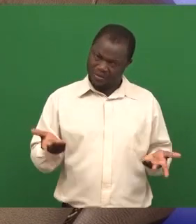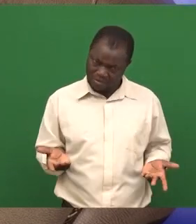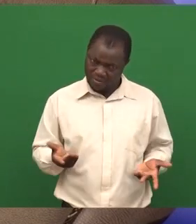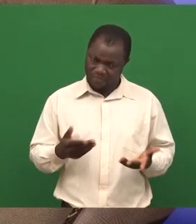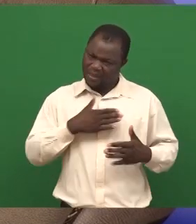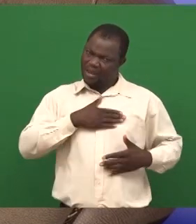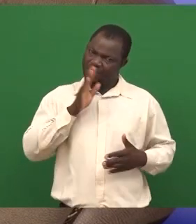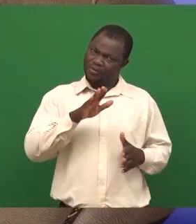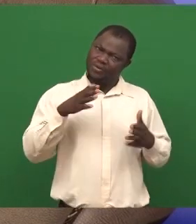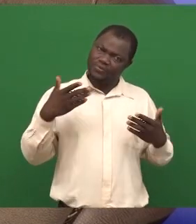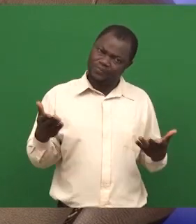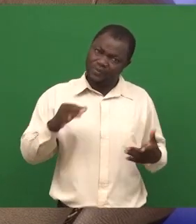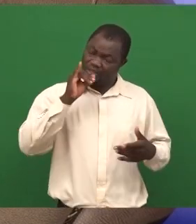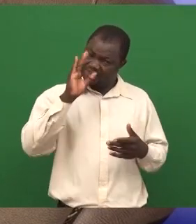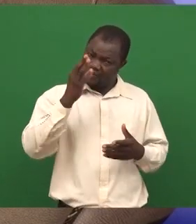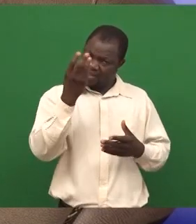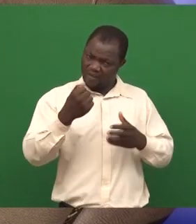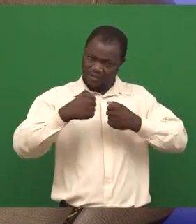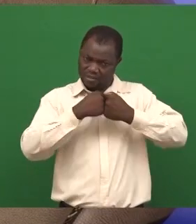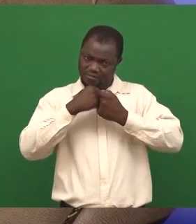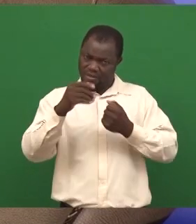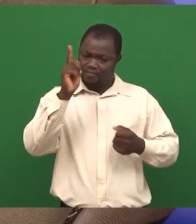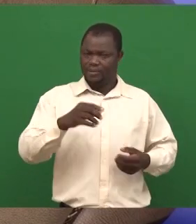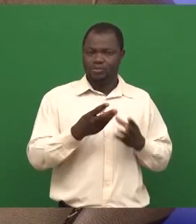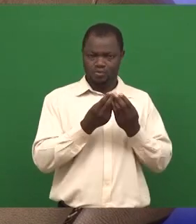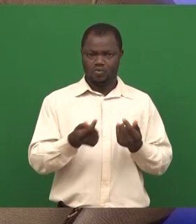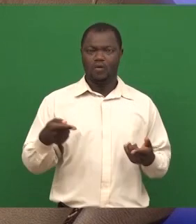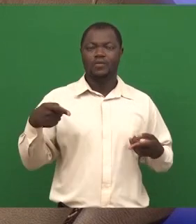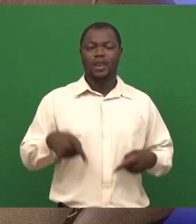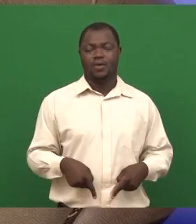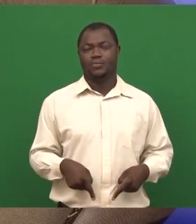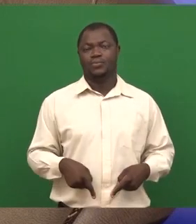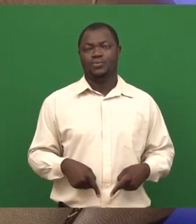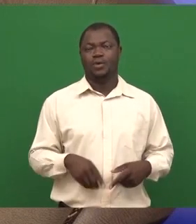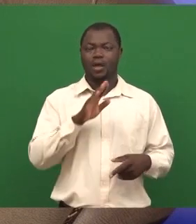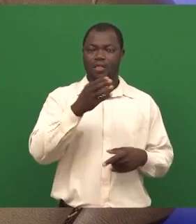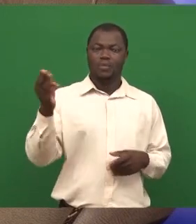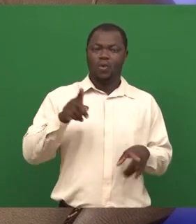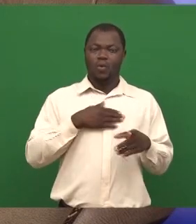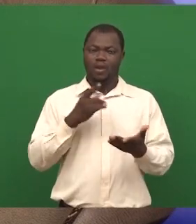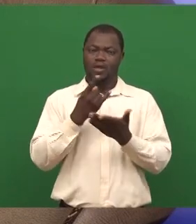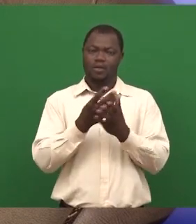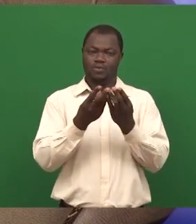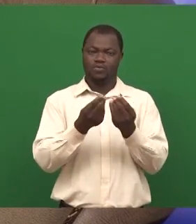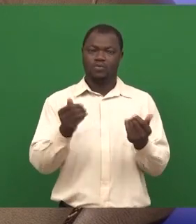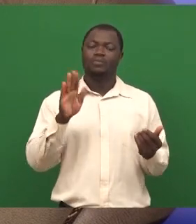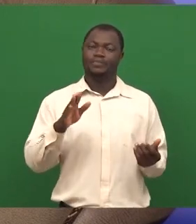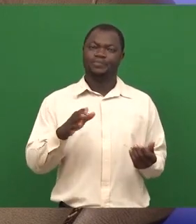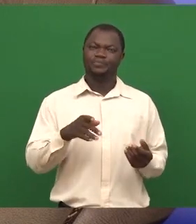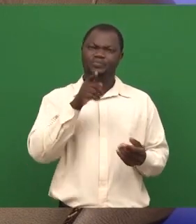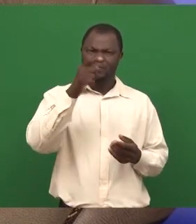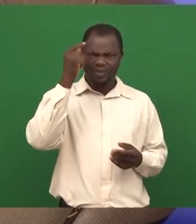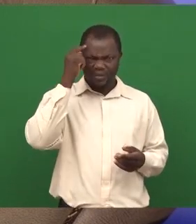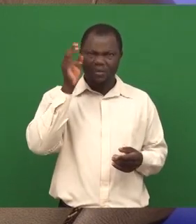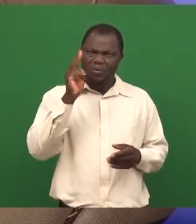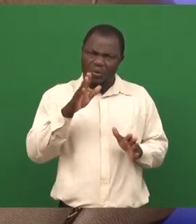here? Kana muine zvigozheroka, ndiyo nguva yekuzvigadzirisa. Kune vayananisi, kune vanobatsira,